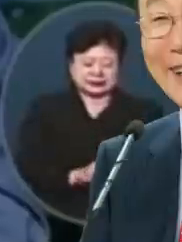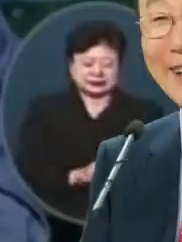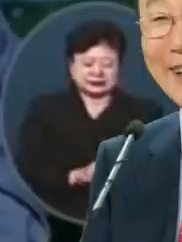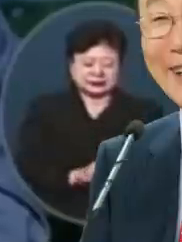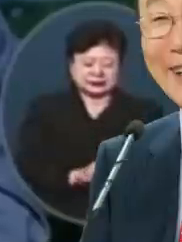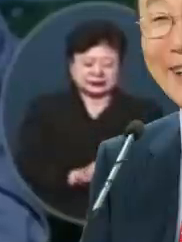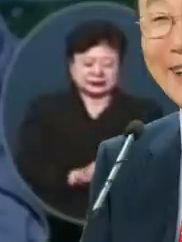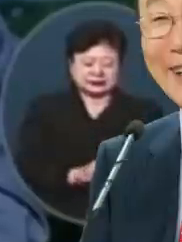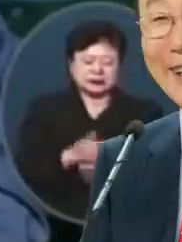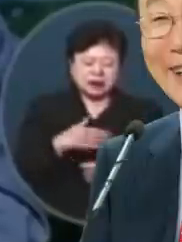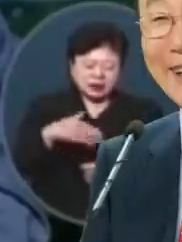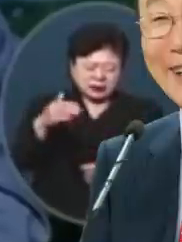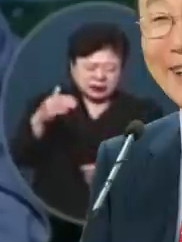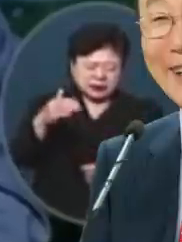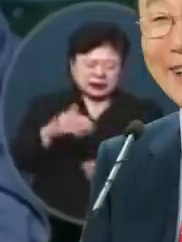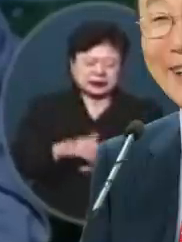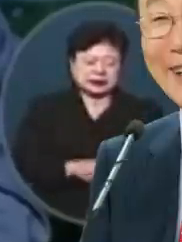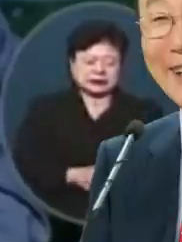떨어져 나가니까